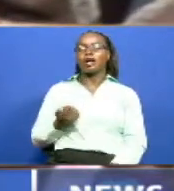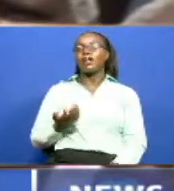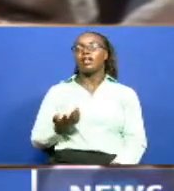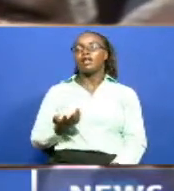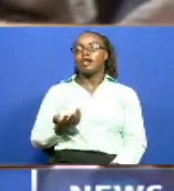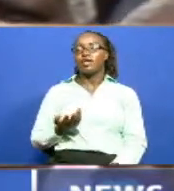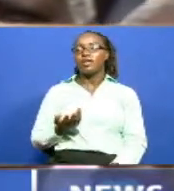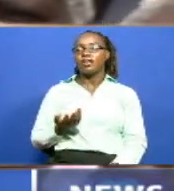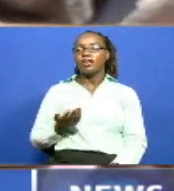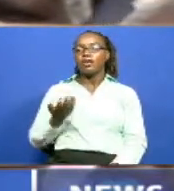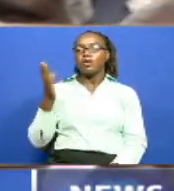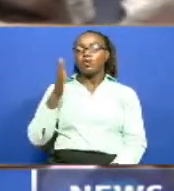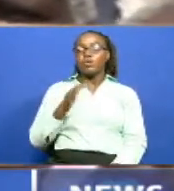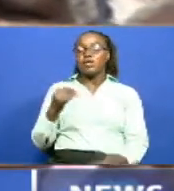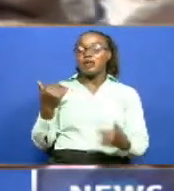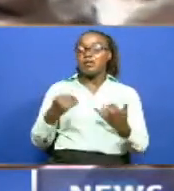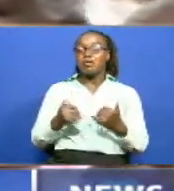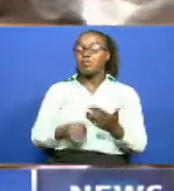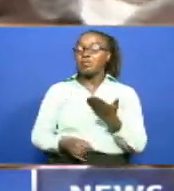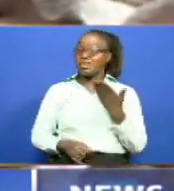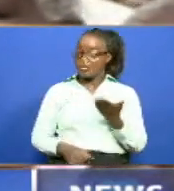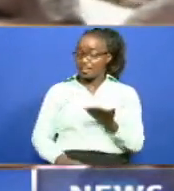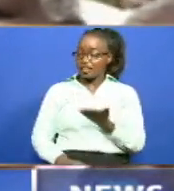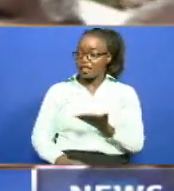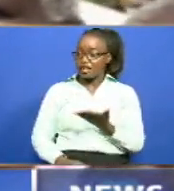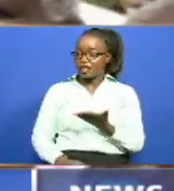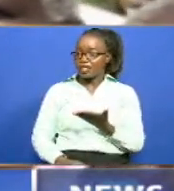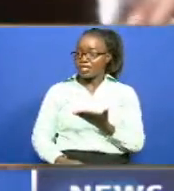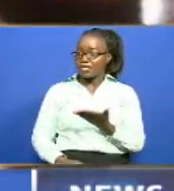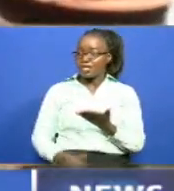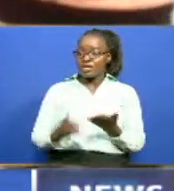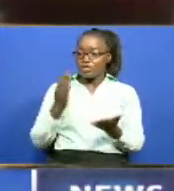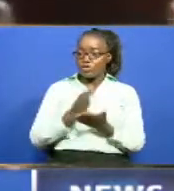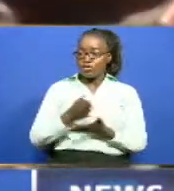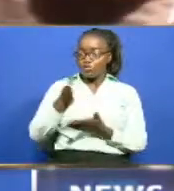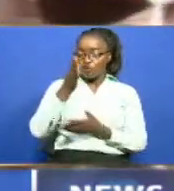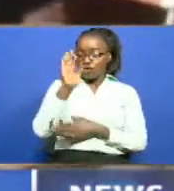hatukuwa tunacheza nayo. Kwa hii mti ni mtu wa Mungu kweli.